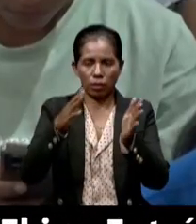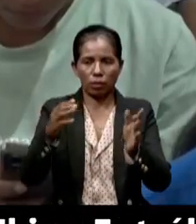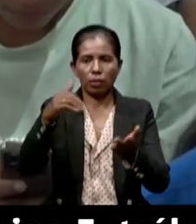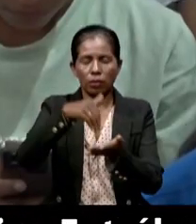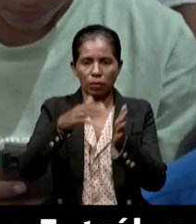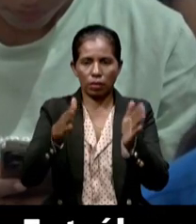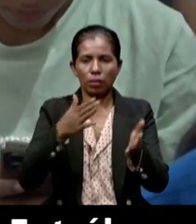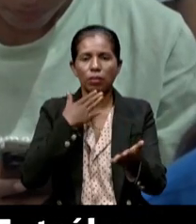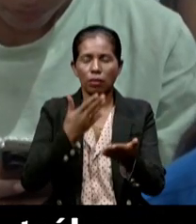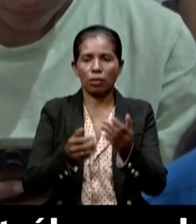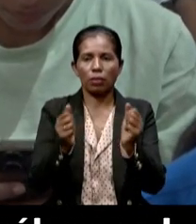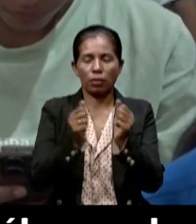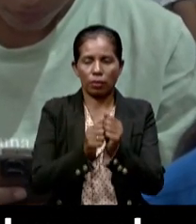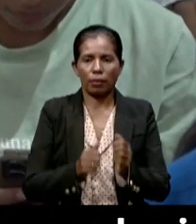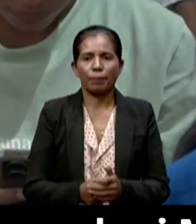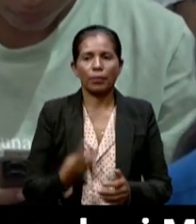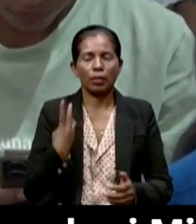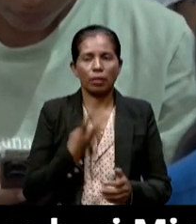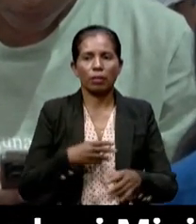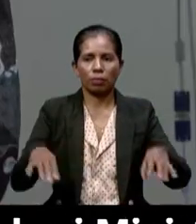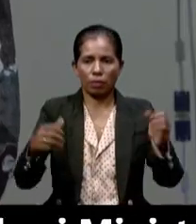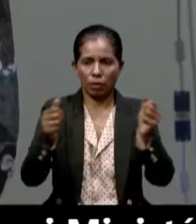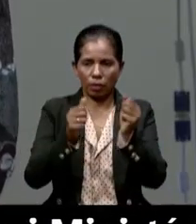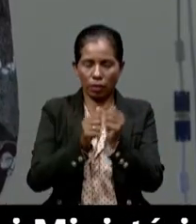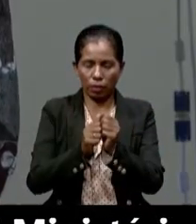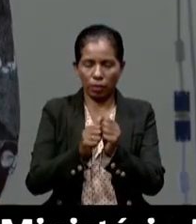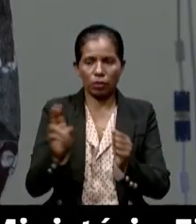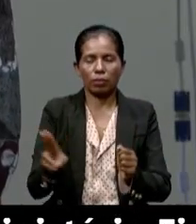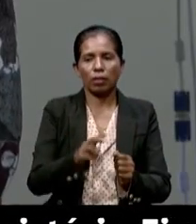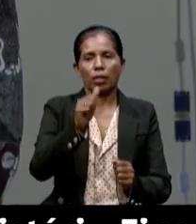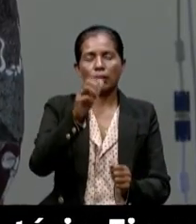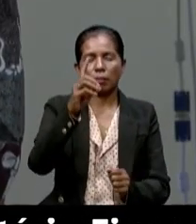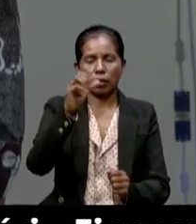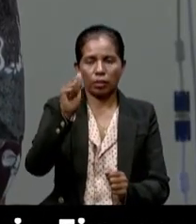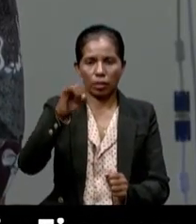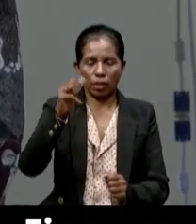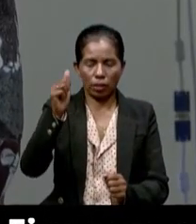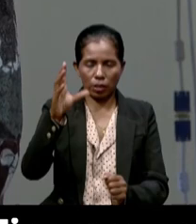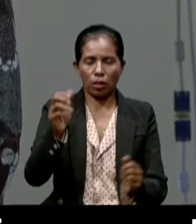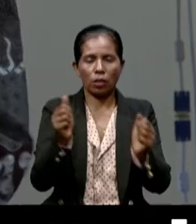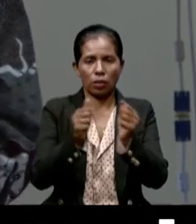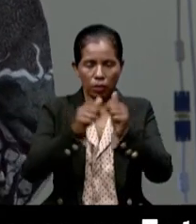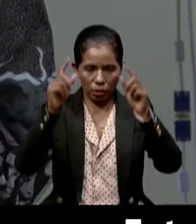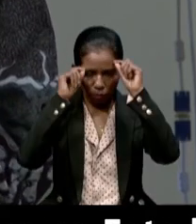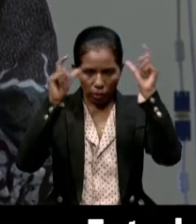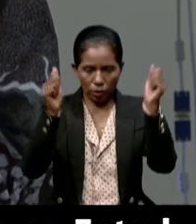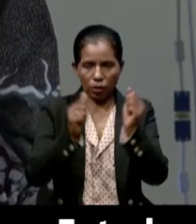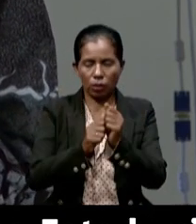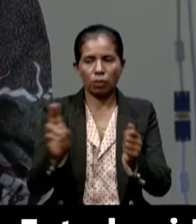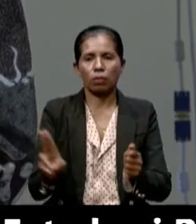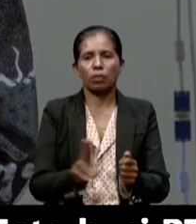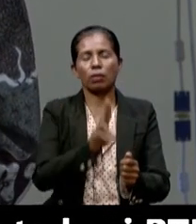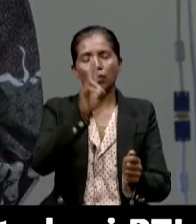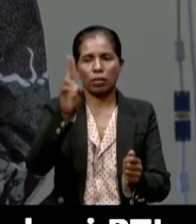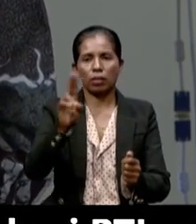sira ho dia. Kerjasama antara Unika Atmajaya dengan Timor Leste terkait mahasiswa, pertukaran